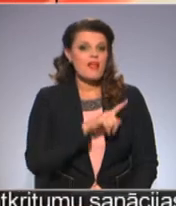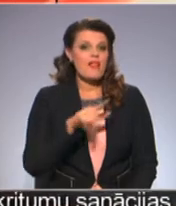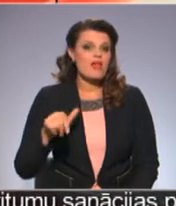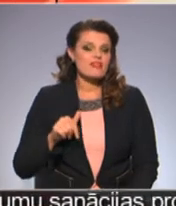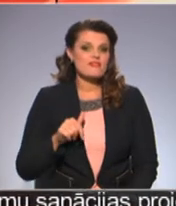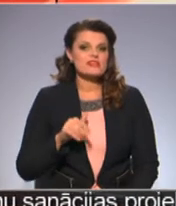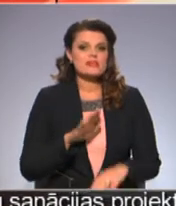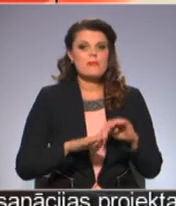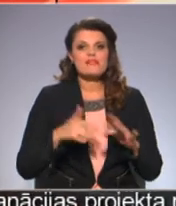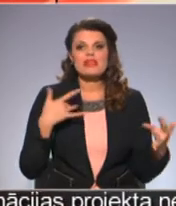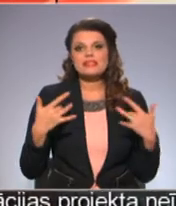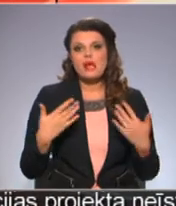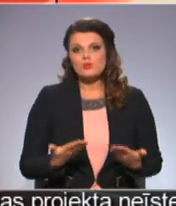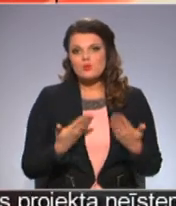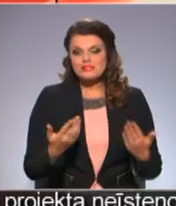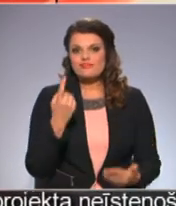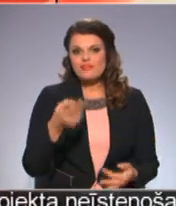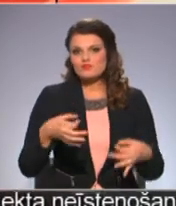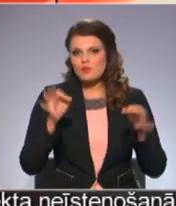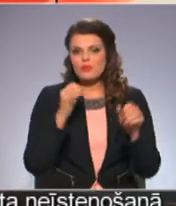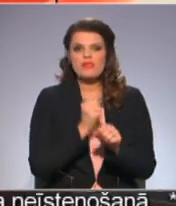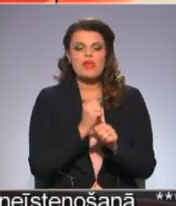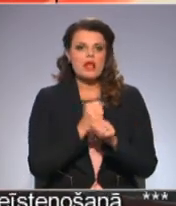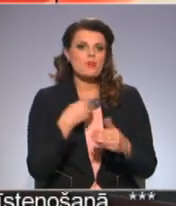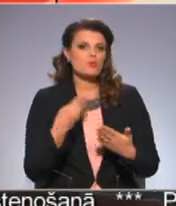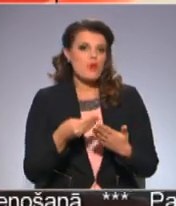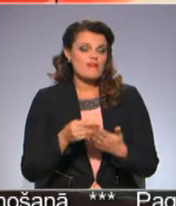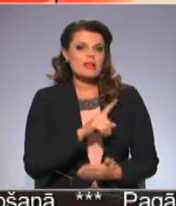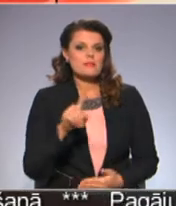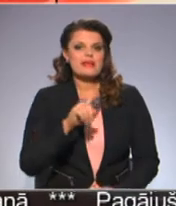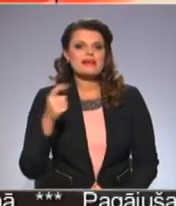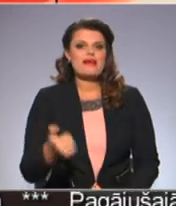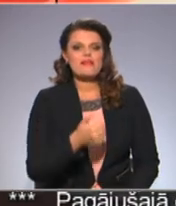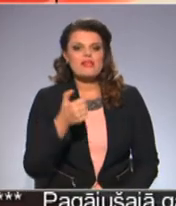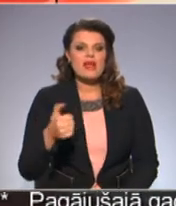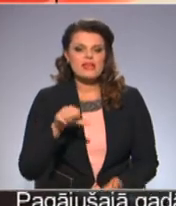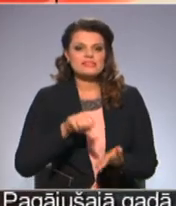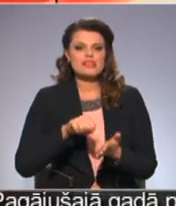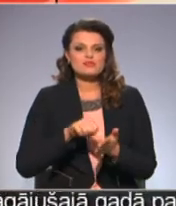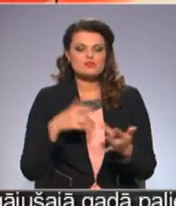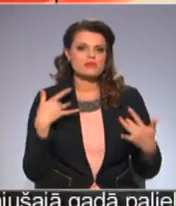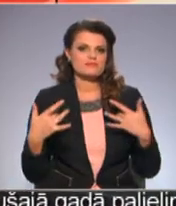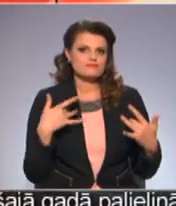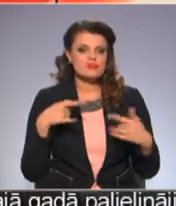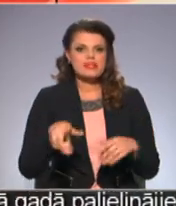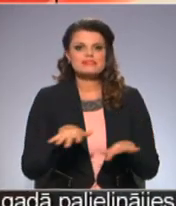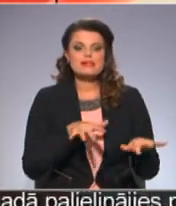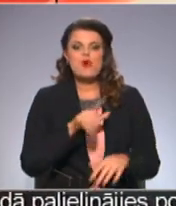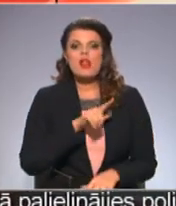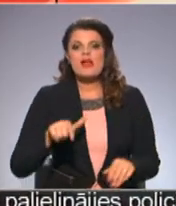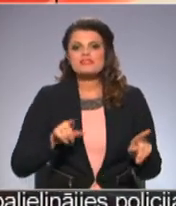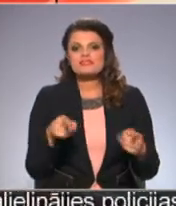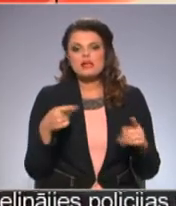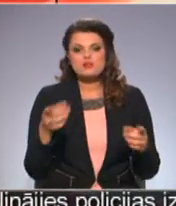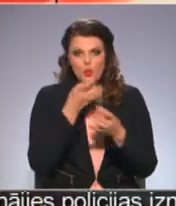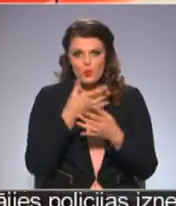Latvijas amatieru teātru dzīvē viens no nozīmīgākajiem darba novērtējumiem ir ikgadējās iestudējumu skates. Tās rīko Latvijas Nacionālais